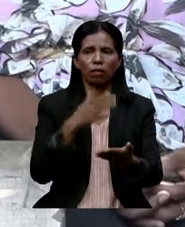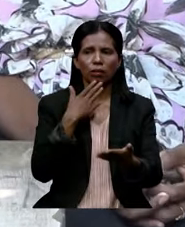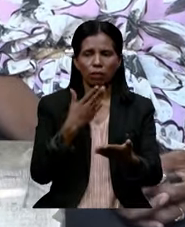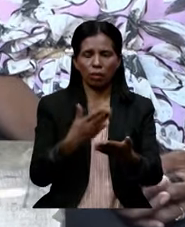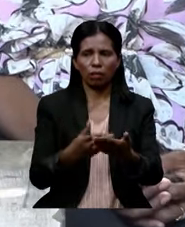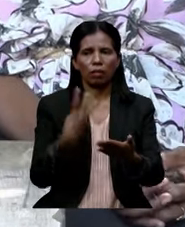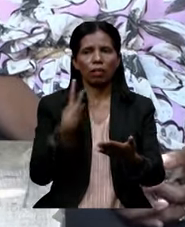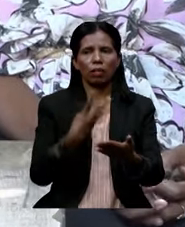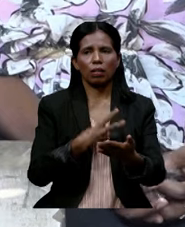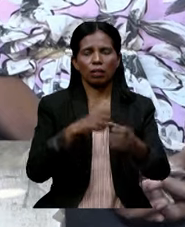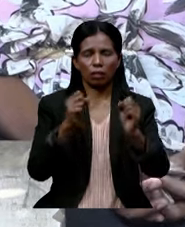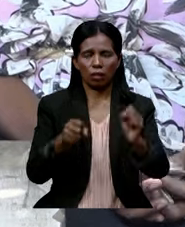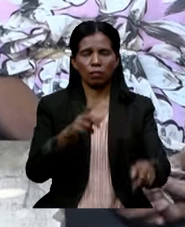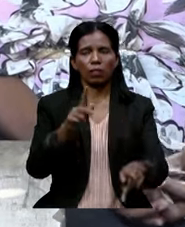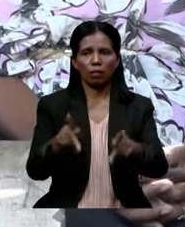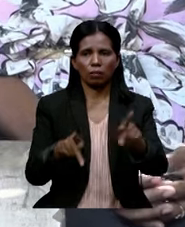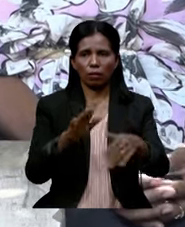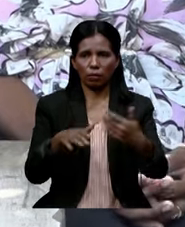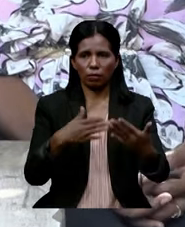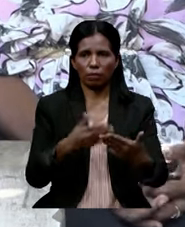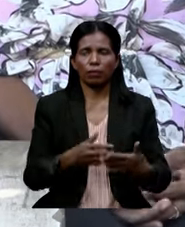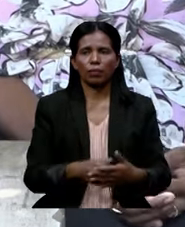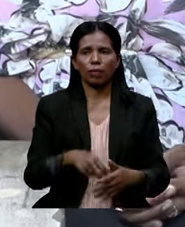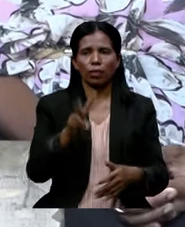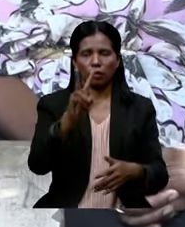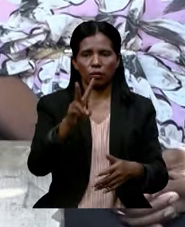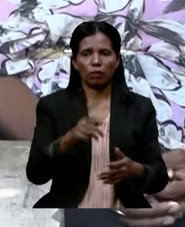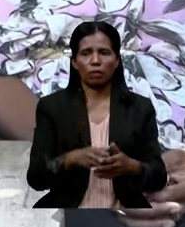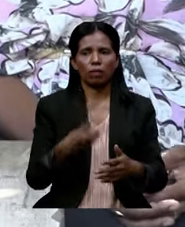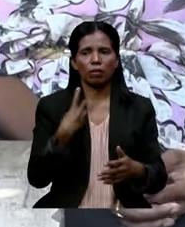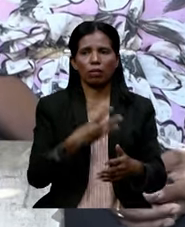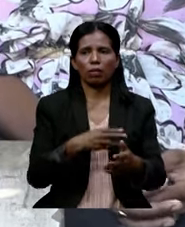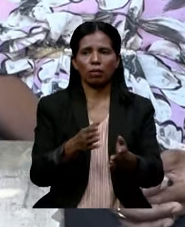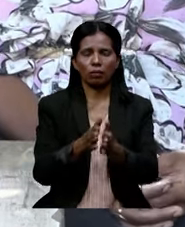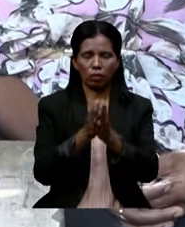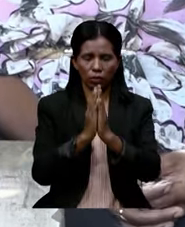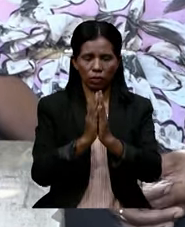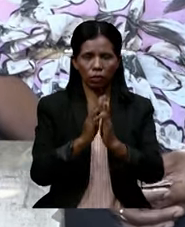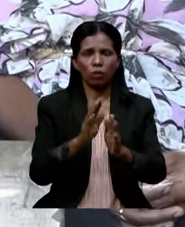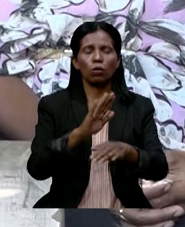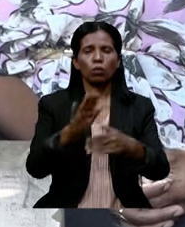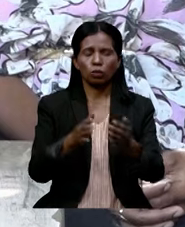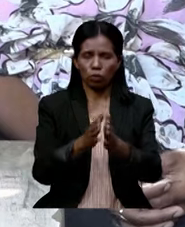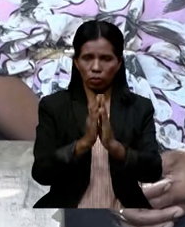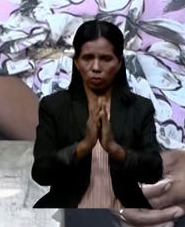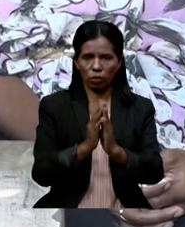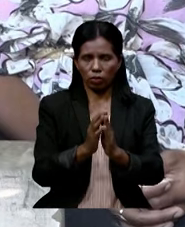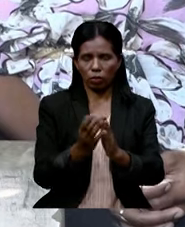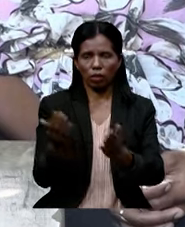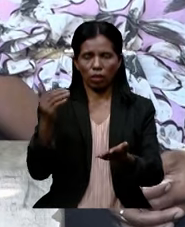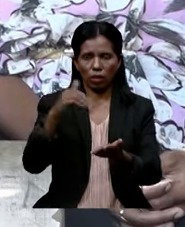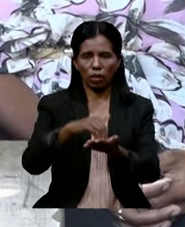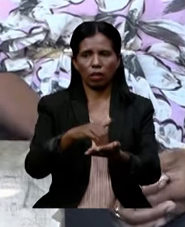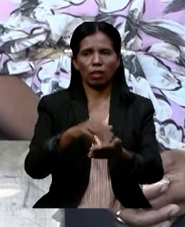apropriado ba ami vendedor sira. Rua. Ami husu ba parte competente atu bele reativa fila